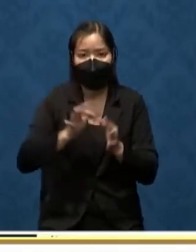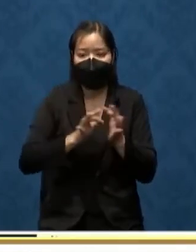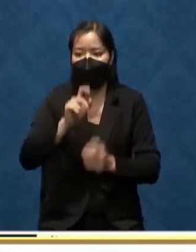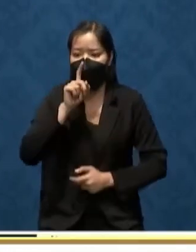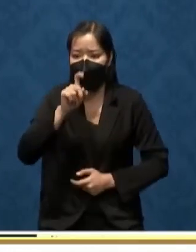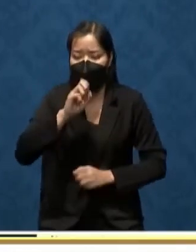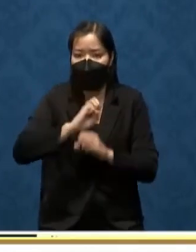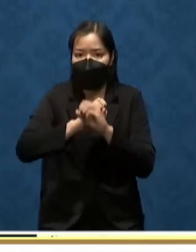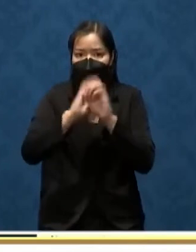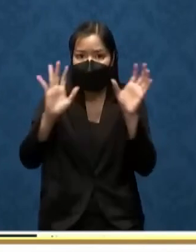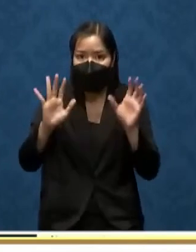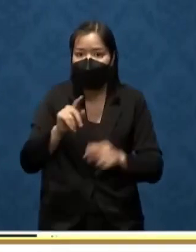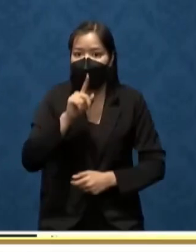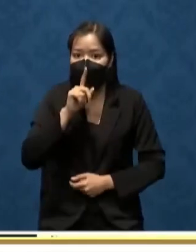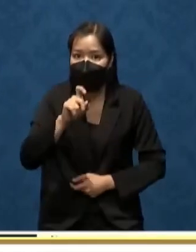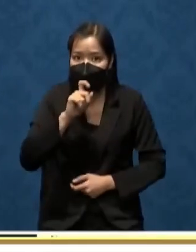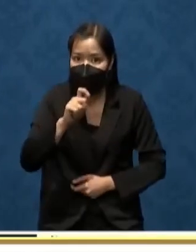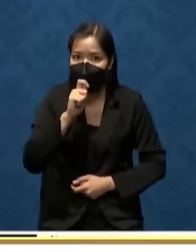วัเอง